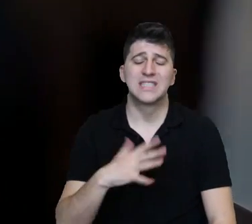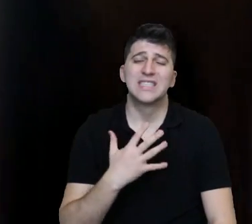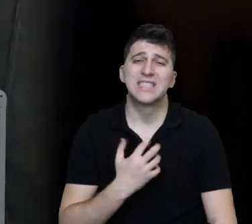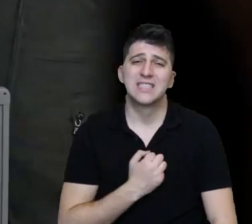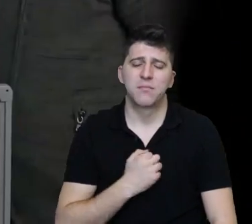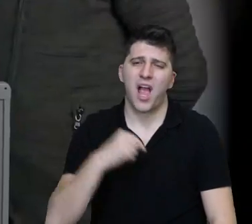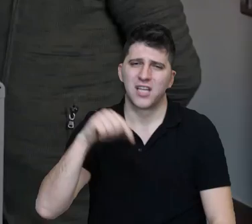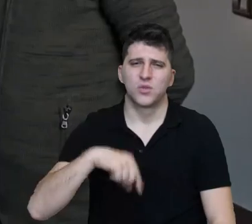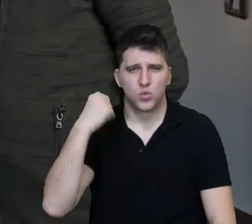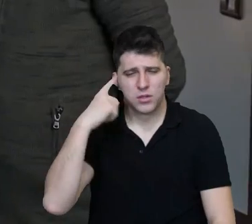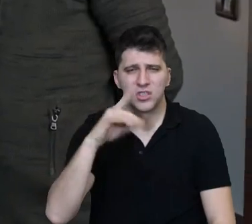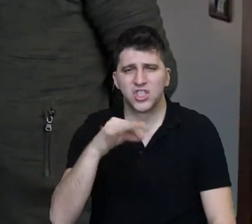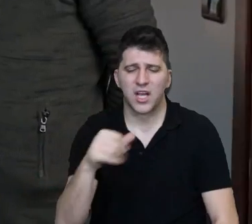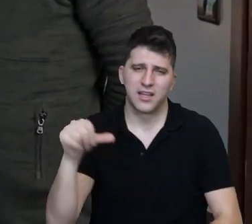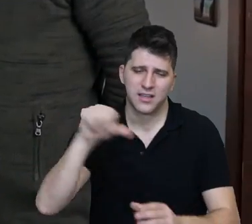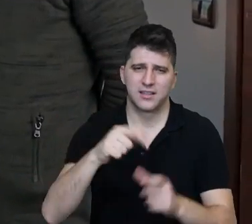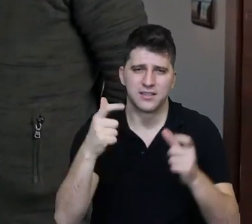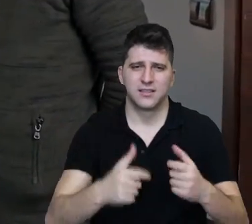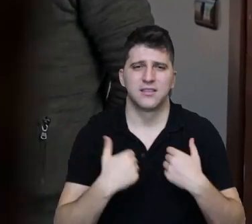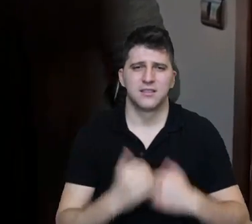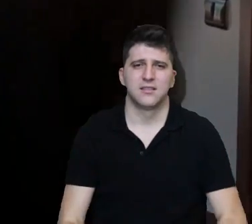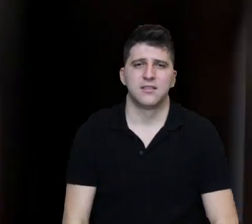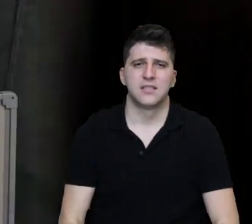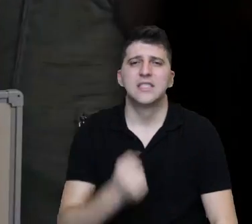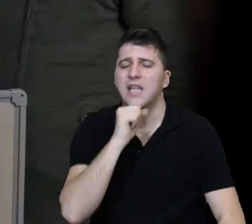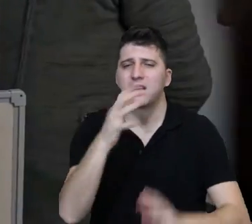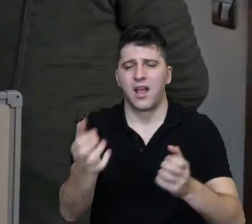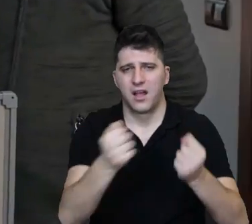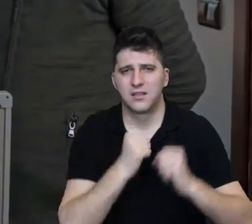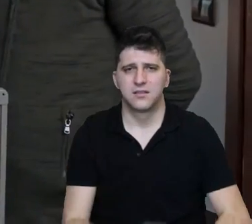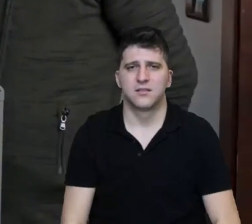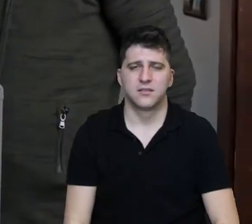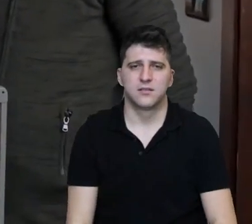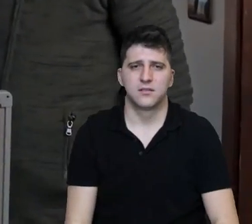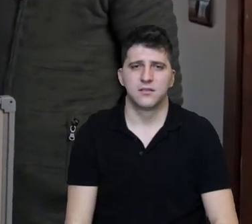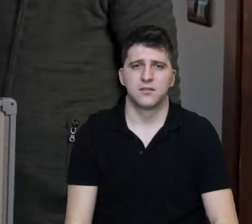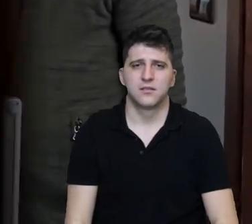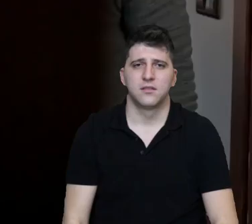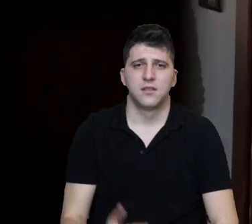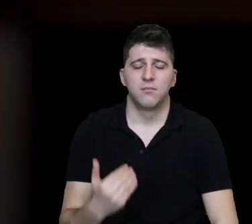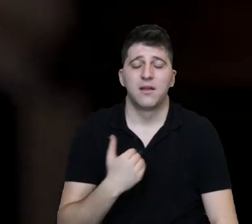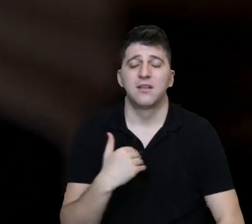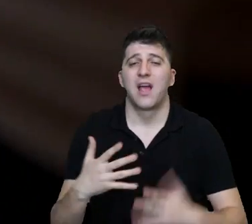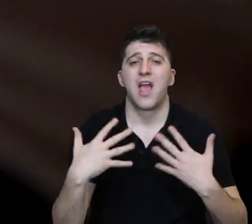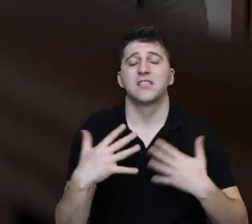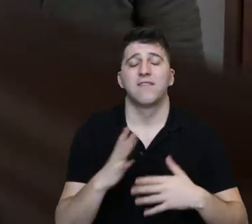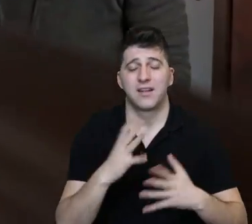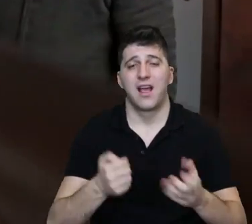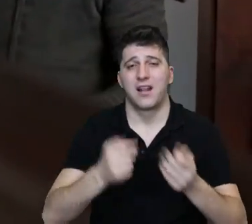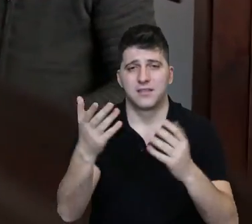Vallahi aşağıda düşünelim. Birer çay koyalım önümüze. Şu tahtayı da alın. Bana benim manikatam tuttu. Al